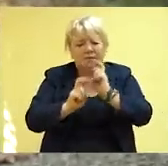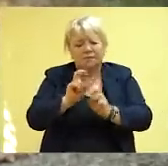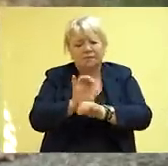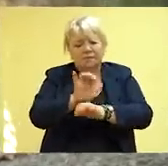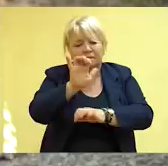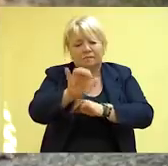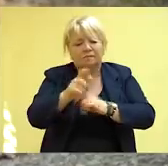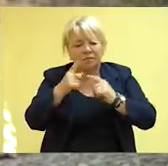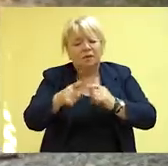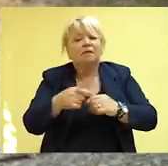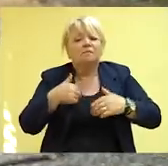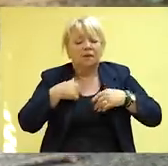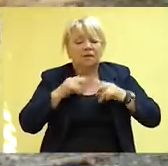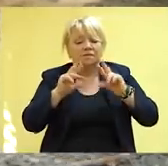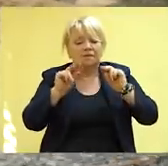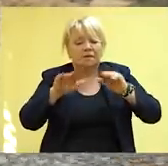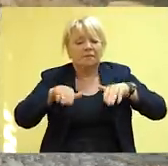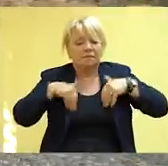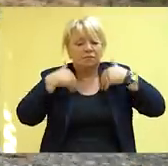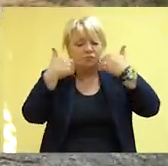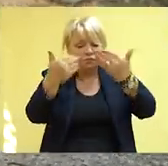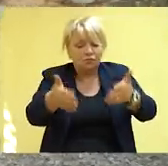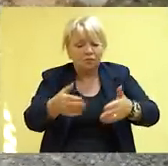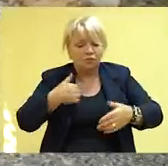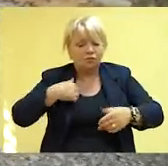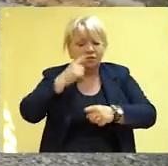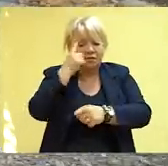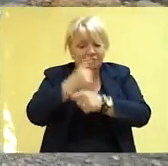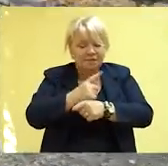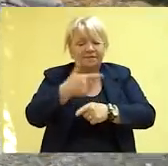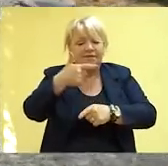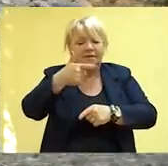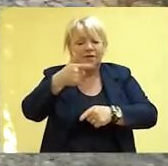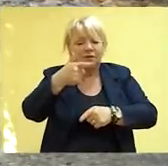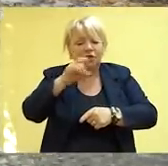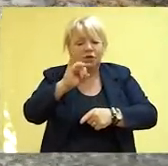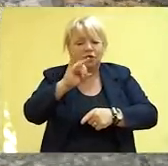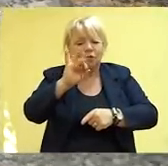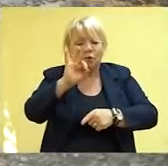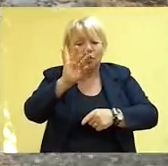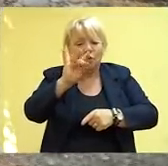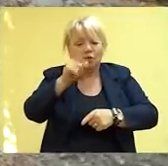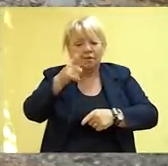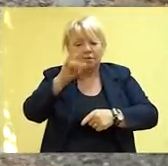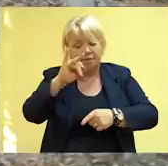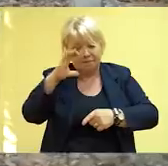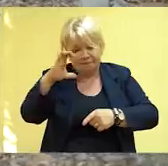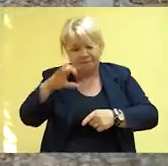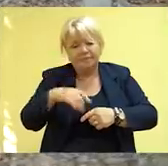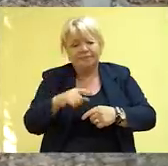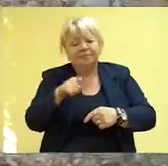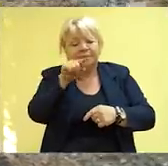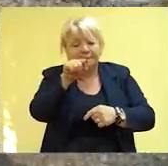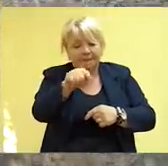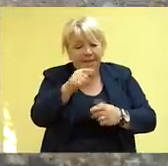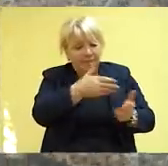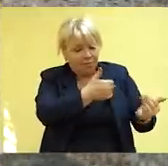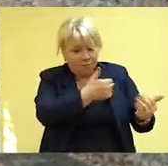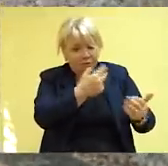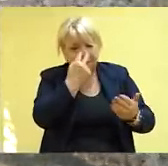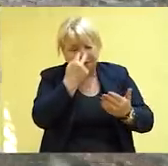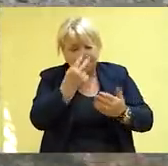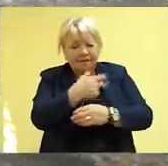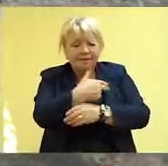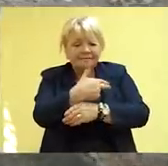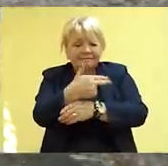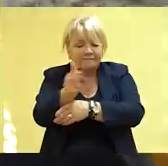მდგომარეობაში და რა თქმა უნდა წარმატებებს უსურვებ ჩვენ ძმას, გიგოლას, გიორგის ესეთი რაღაცეებისთვის. მოდი და აი